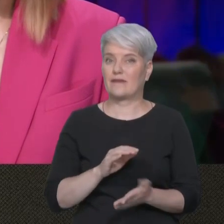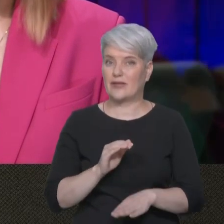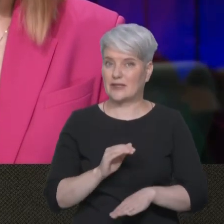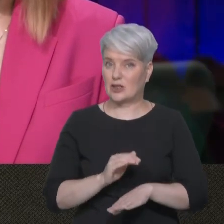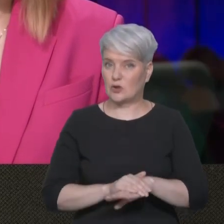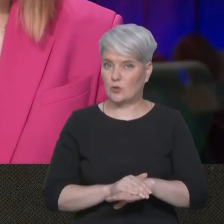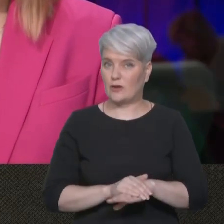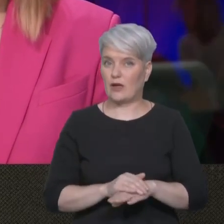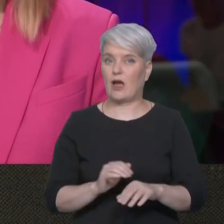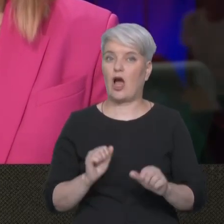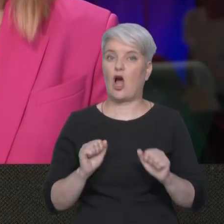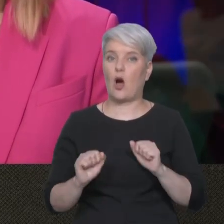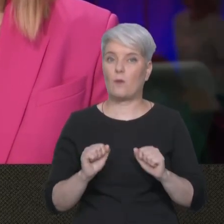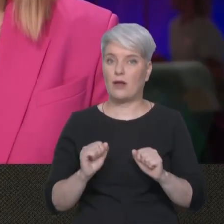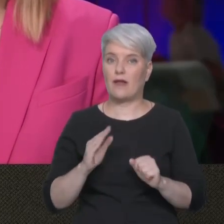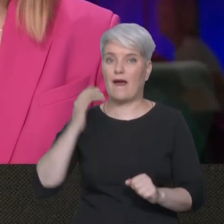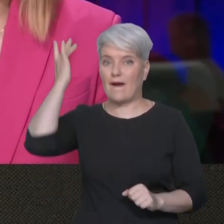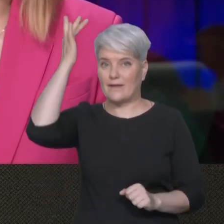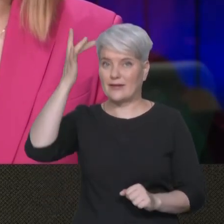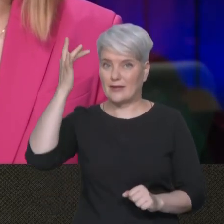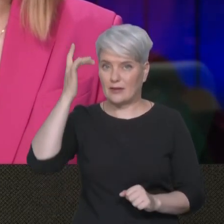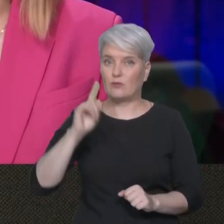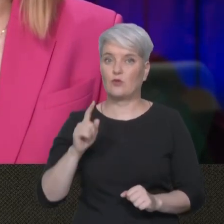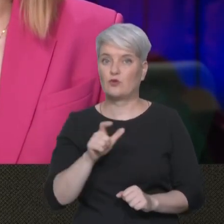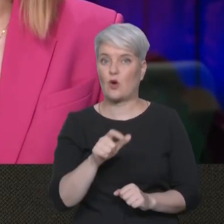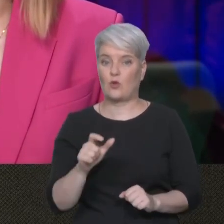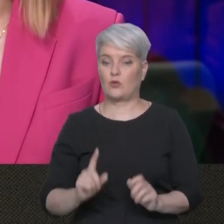те, що тамтешні жителі виїздять звідти?